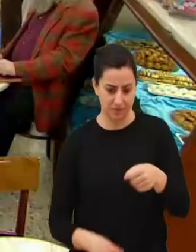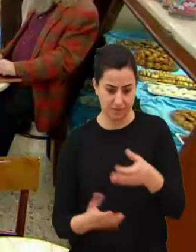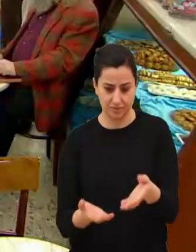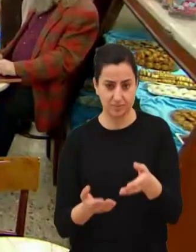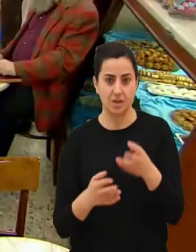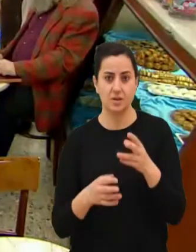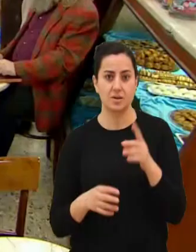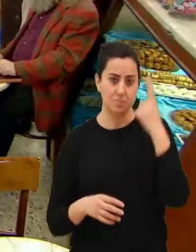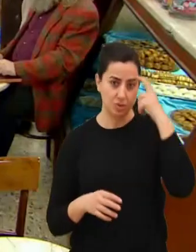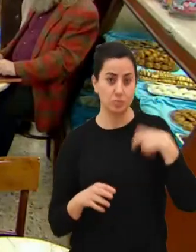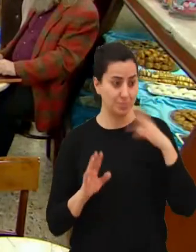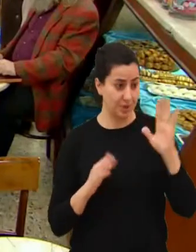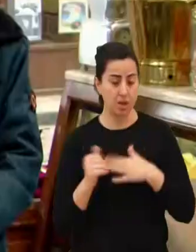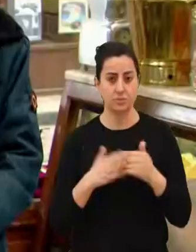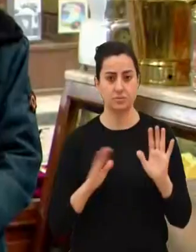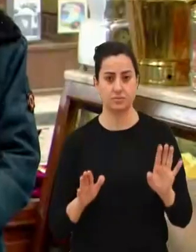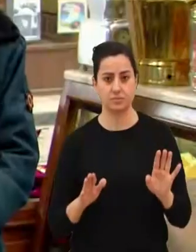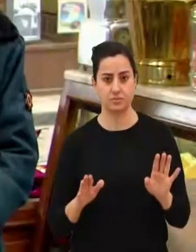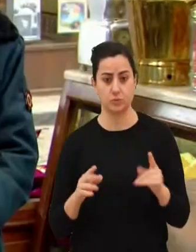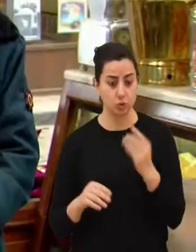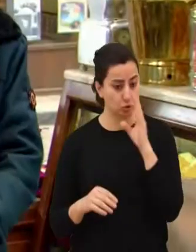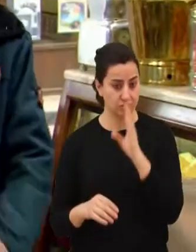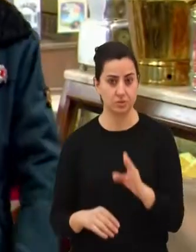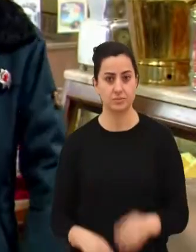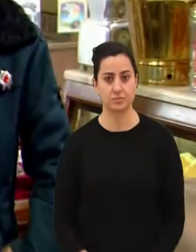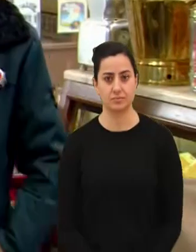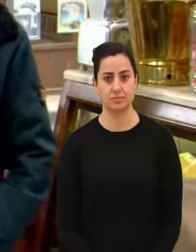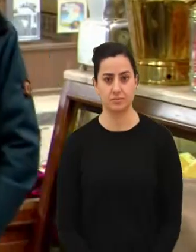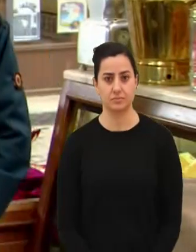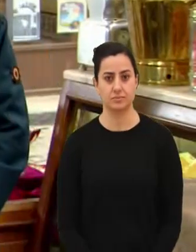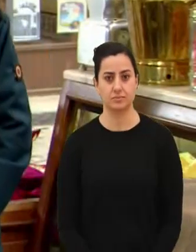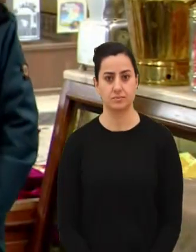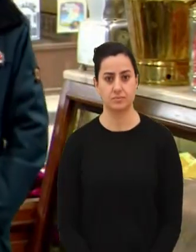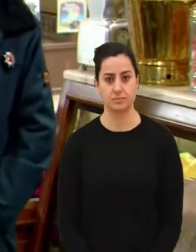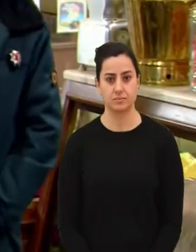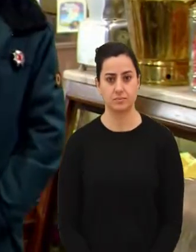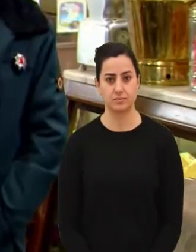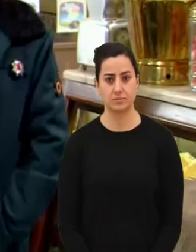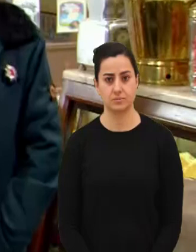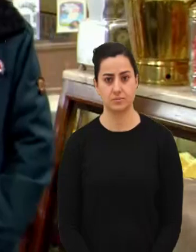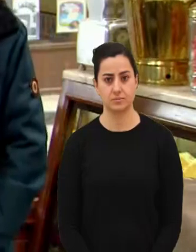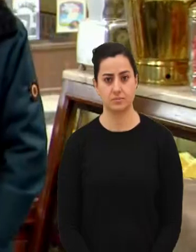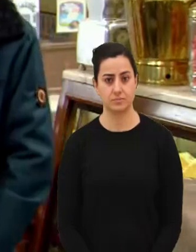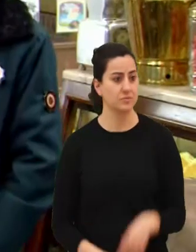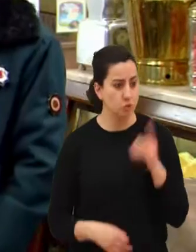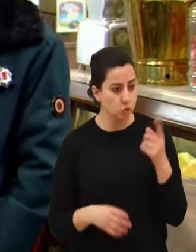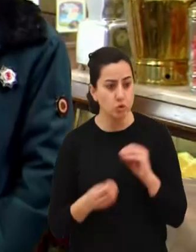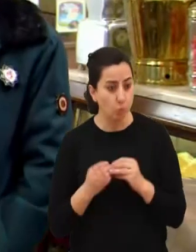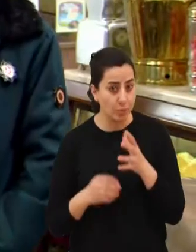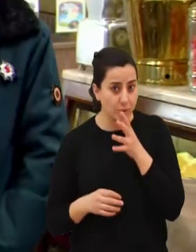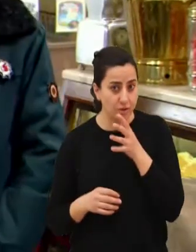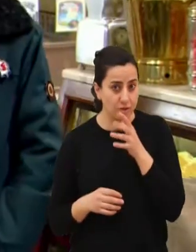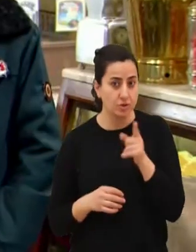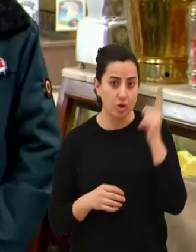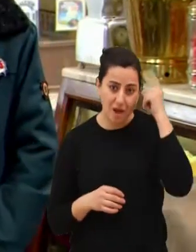Selahattin. Başkomiserim bir dakika. Siz karışmayın. Bu olay çok ciddi. Tamam özür dilerim. Buyurun. Senin sorunun ne biliyor musun Selo?